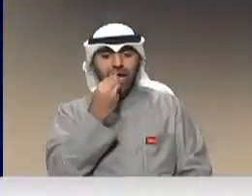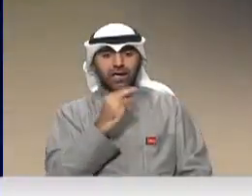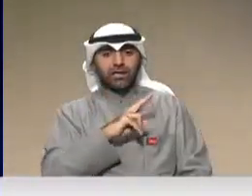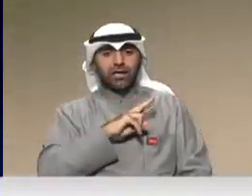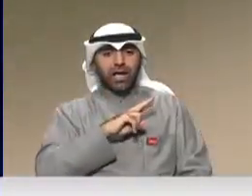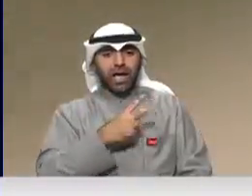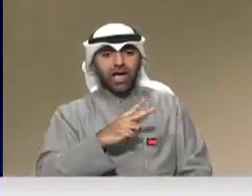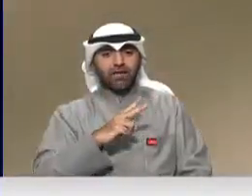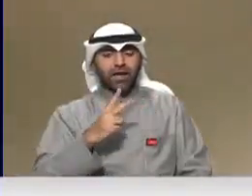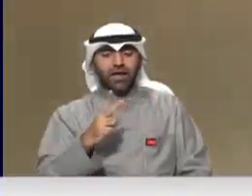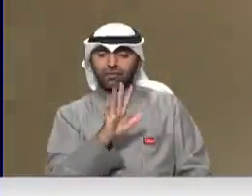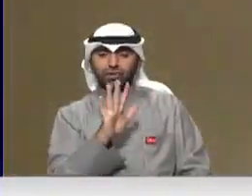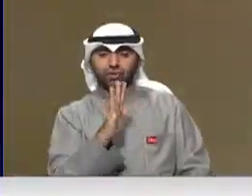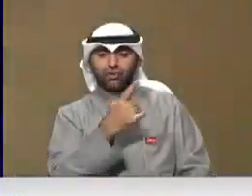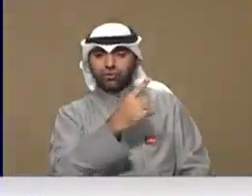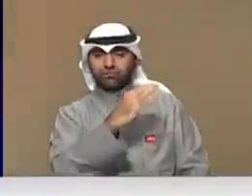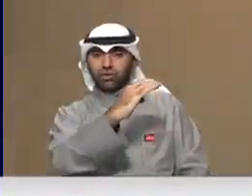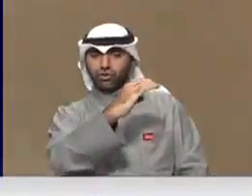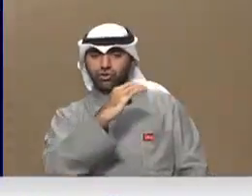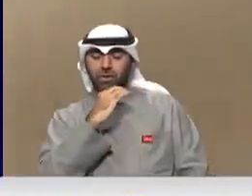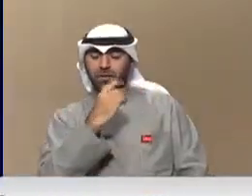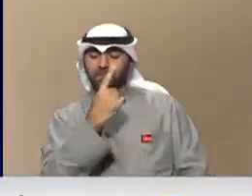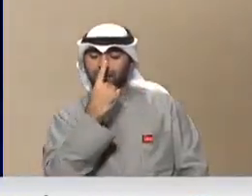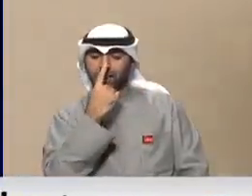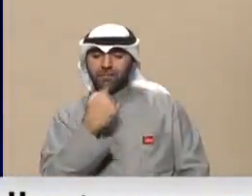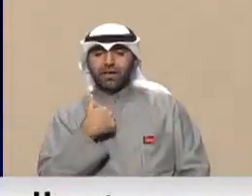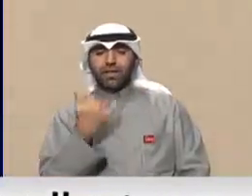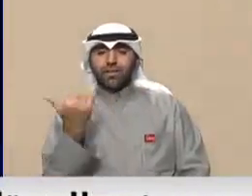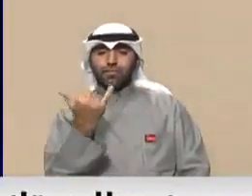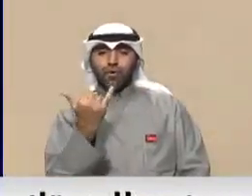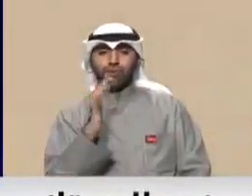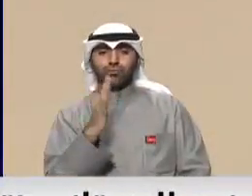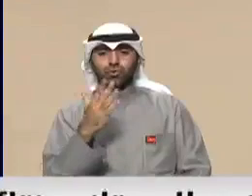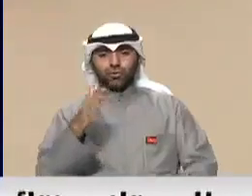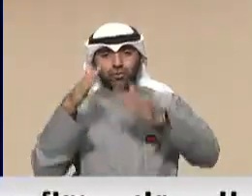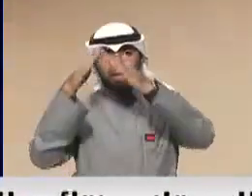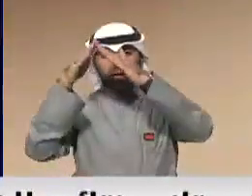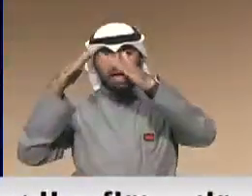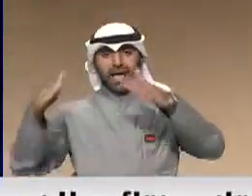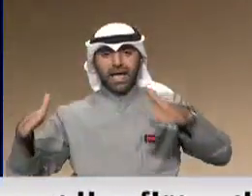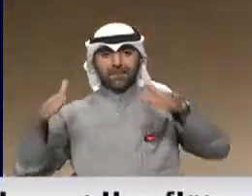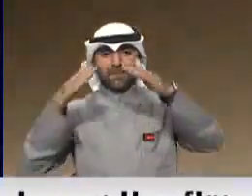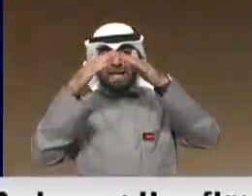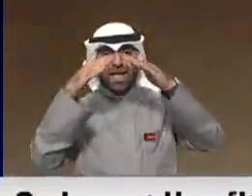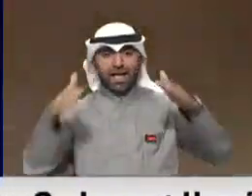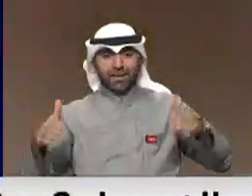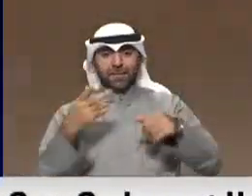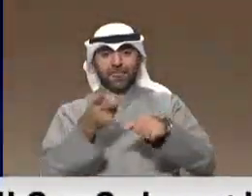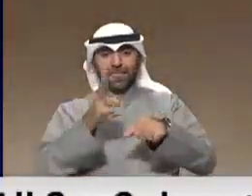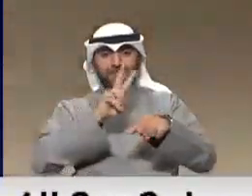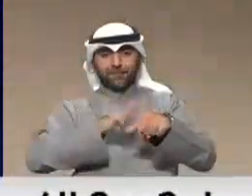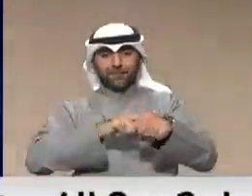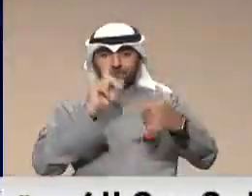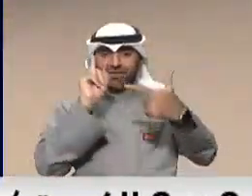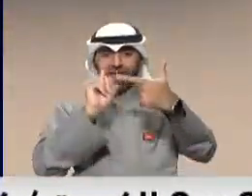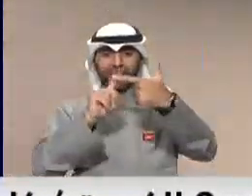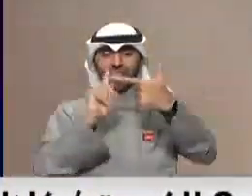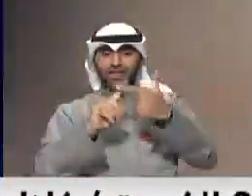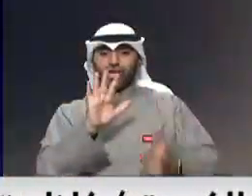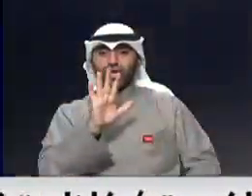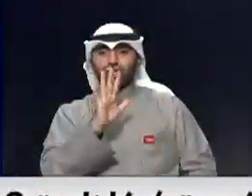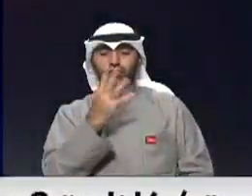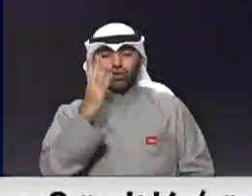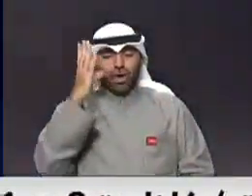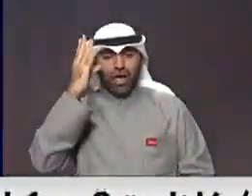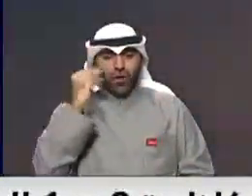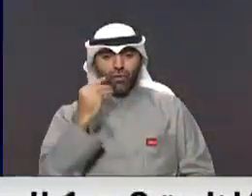الكثير تدخل فيها، يعني احنا وصول يعني نشوف بالشارع الوجبات في كل مكان تقدم يعني للناس بشكل عشوائي، والكل